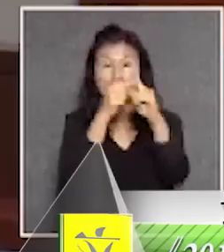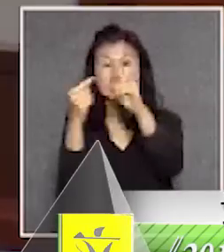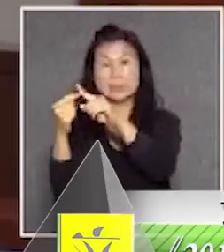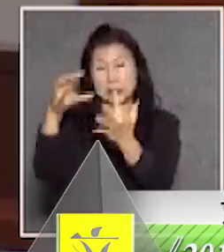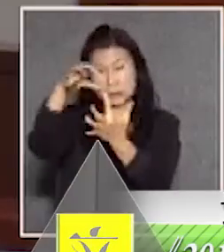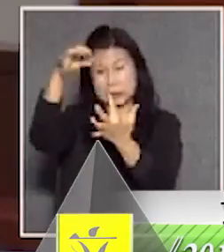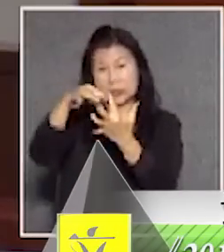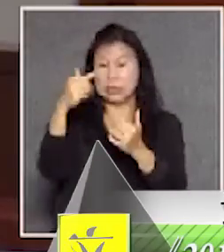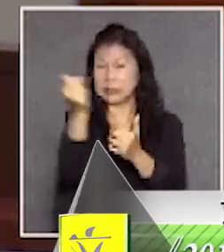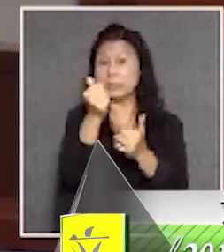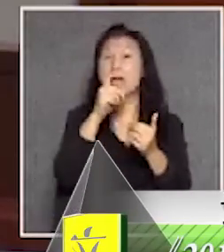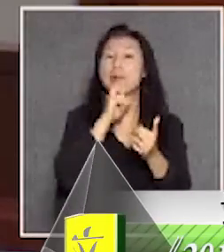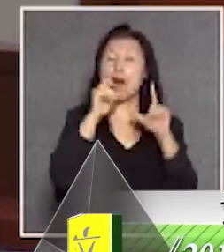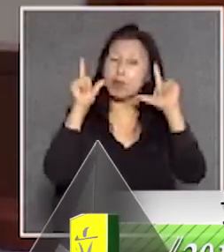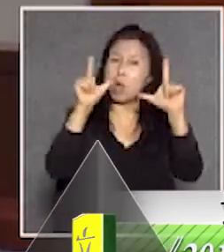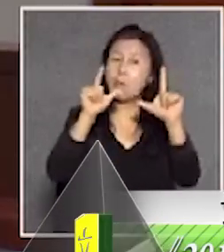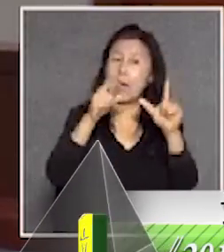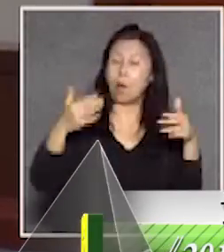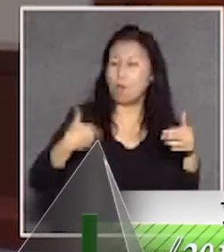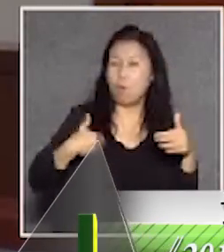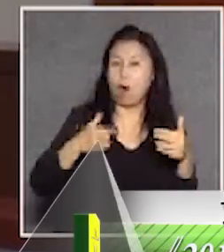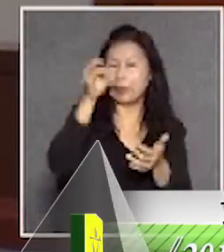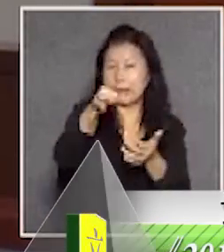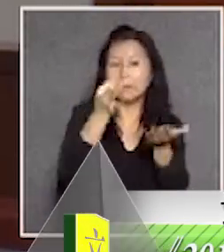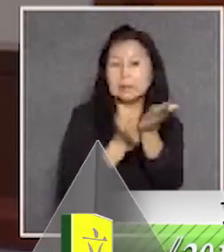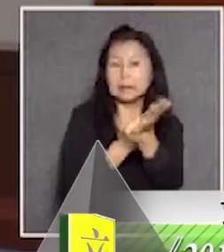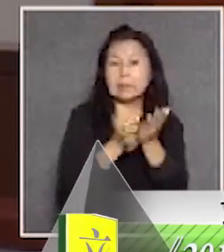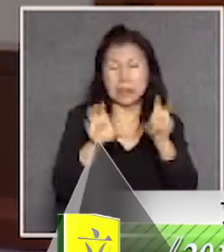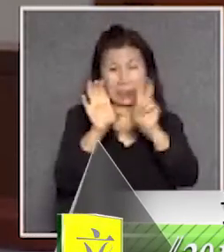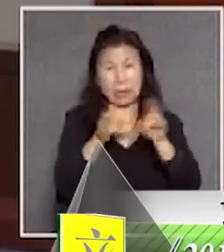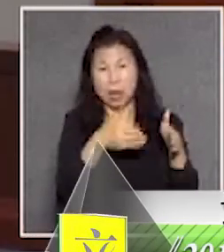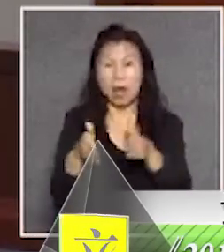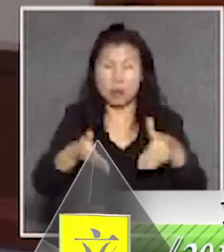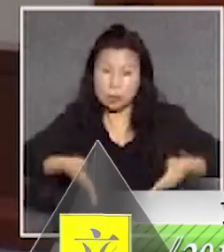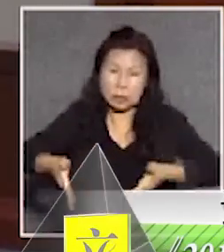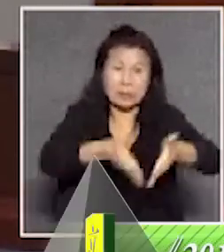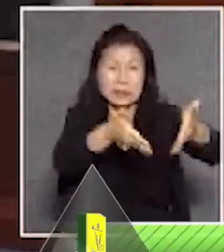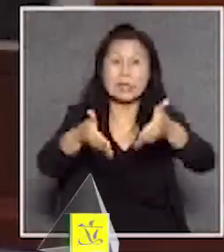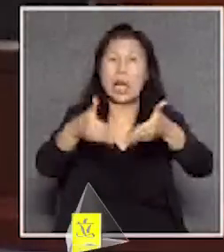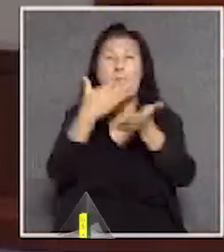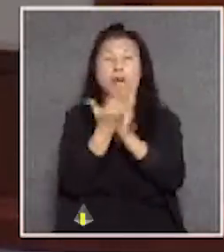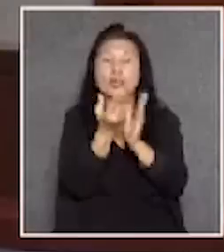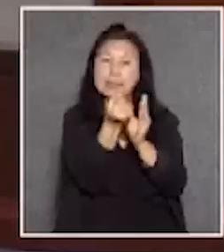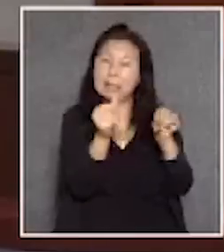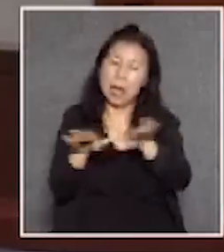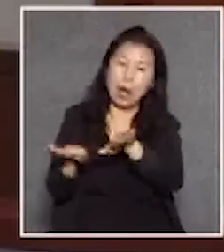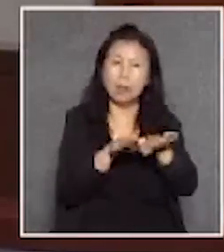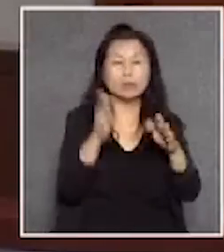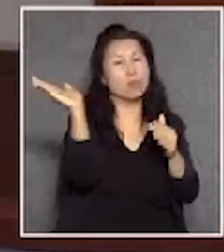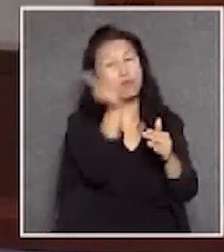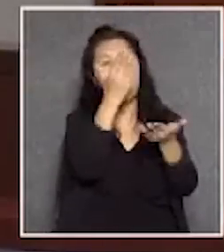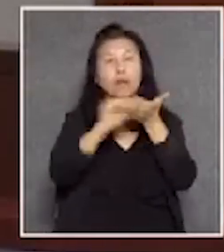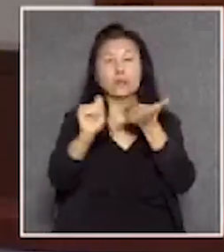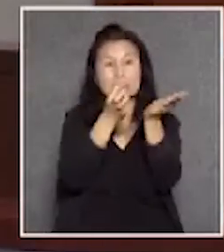為香港十大勝景之首，西灣海灘、天然溪流、四疊潭等地景色宜人，地